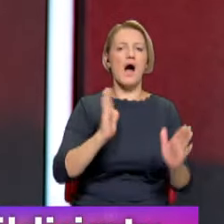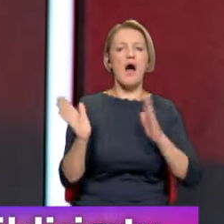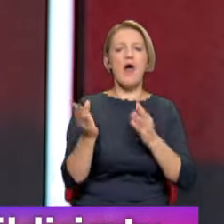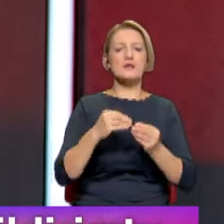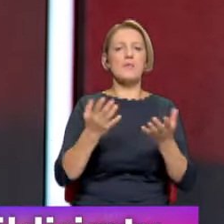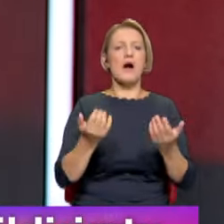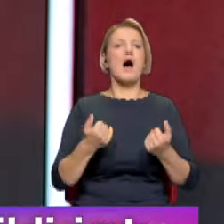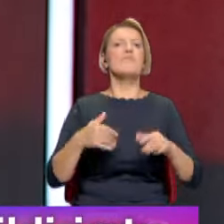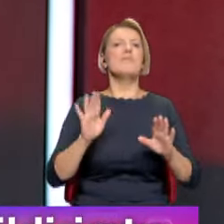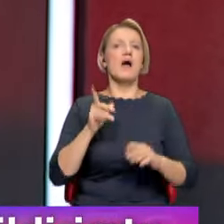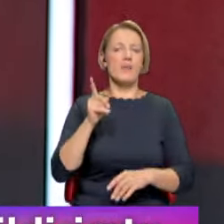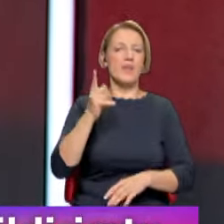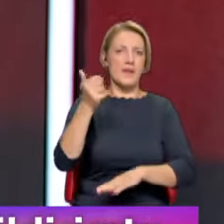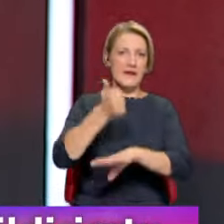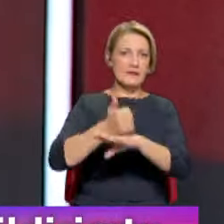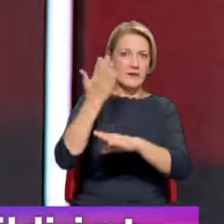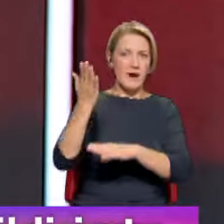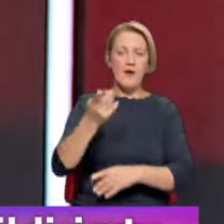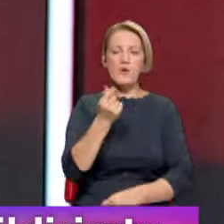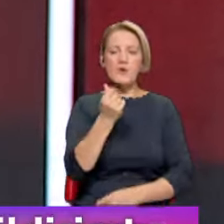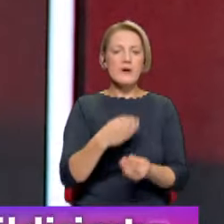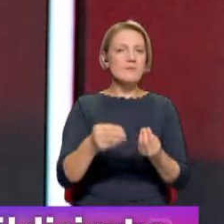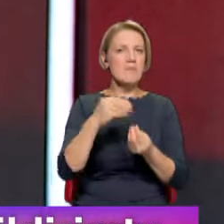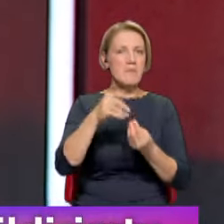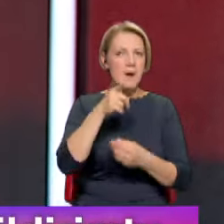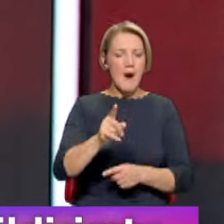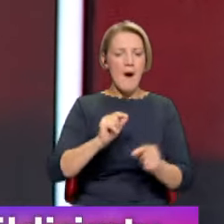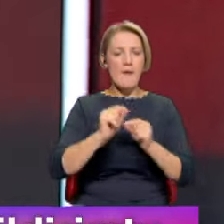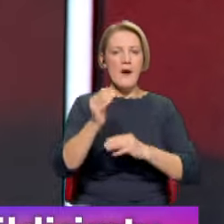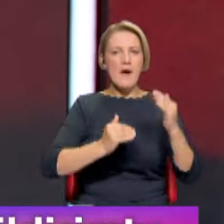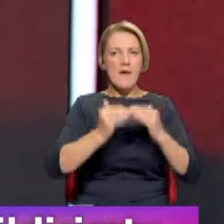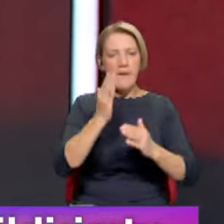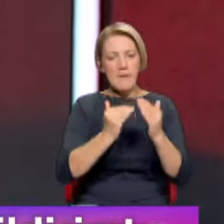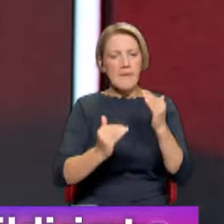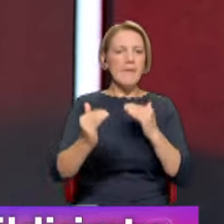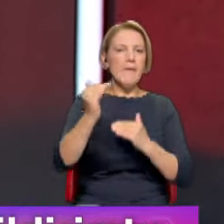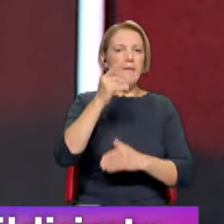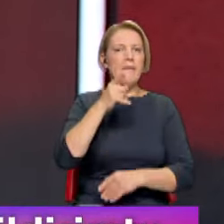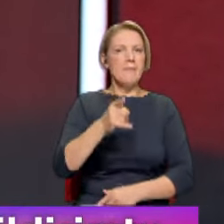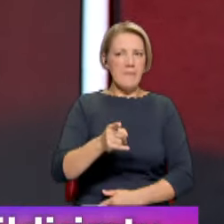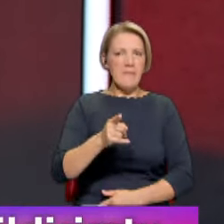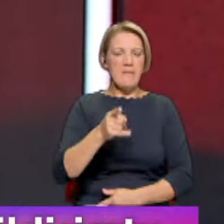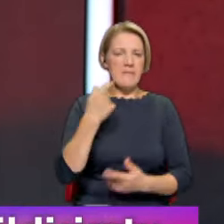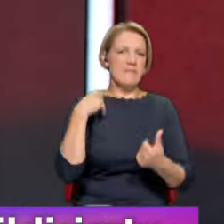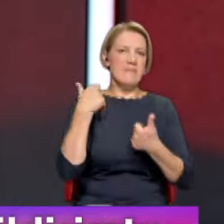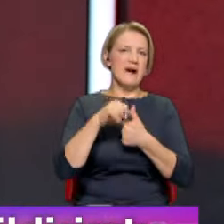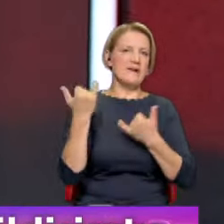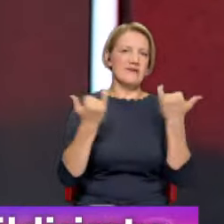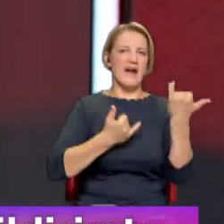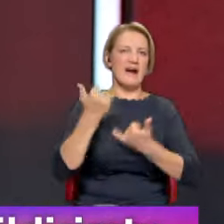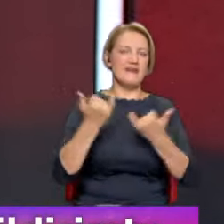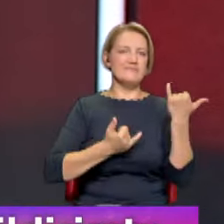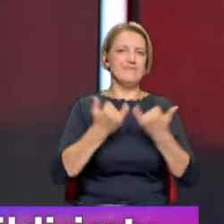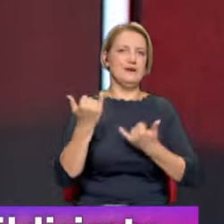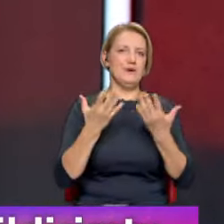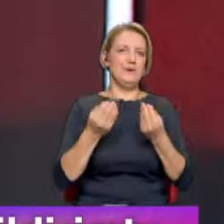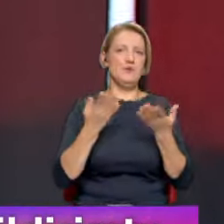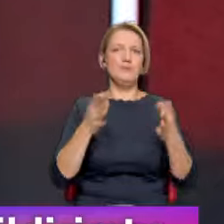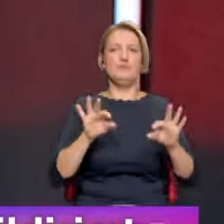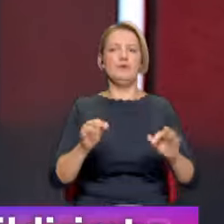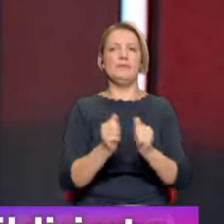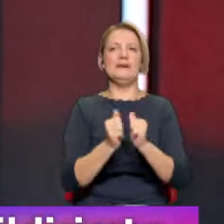kararı almayan iktidarın ücret artışları enflasyonu da artırıyor tezi bir kez daha tartışmaya açıldı Bununla birlikte